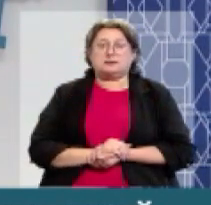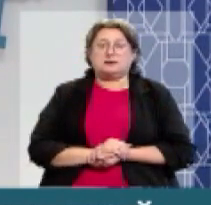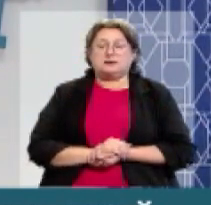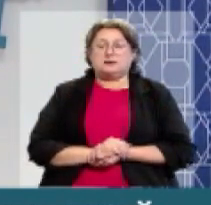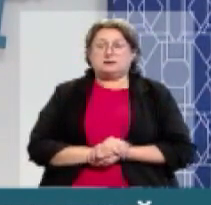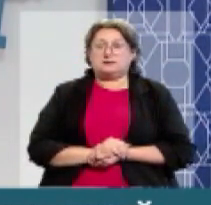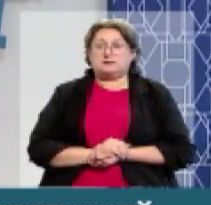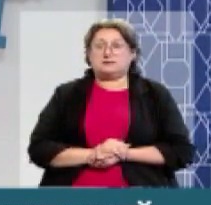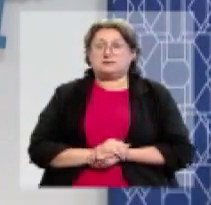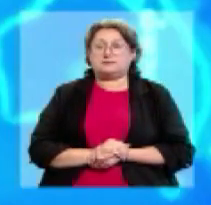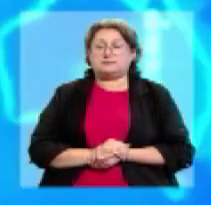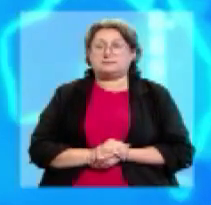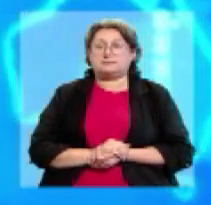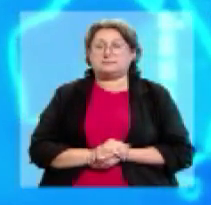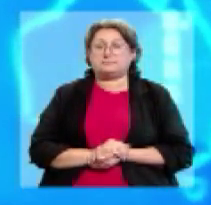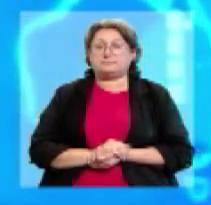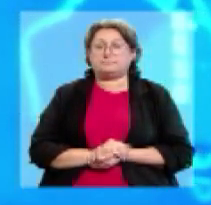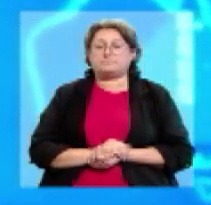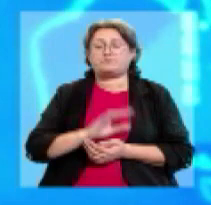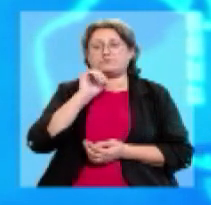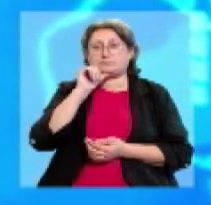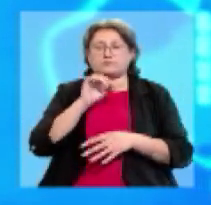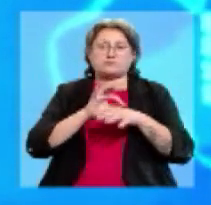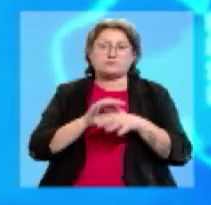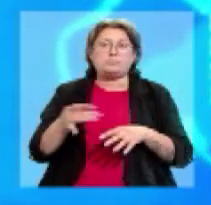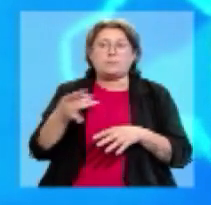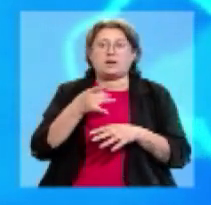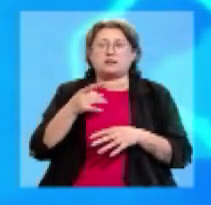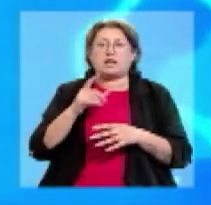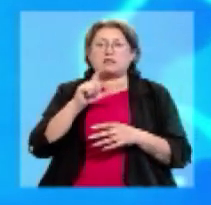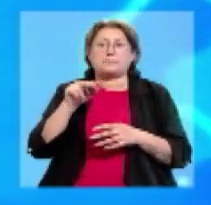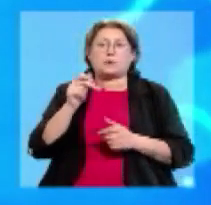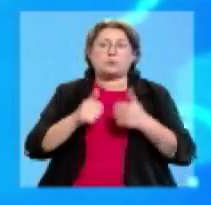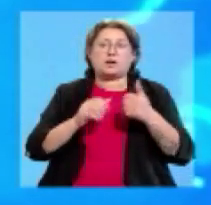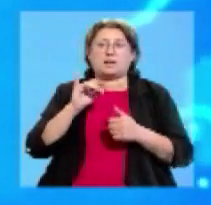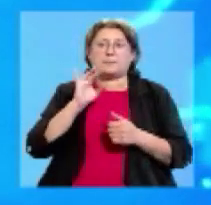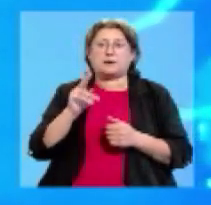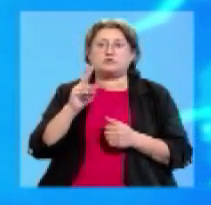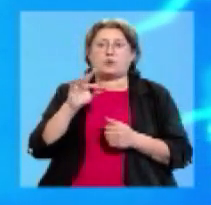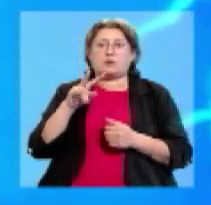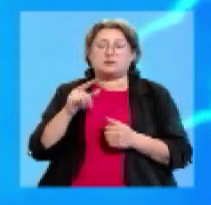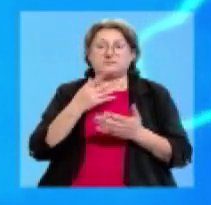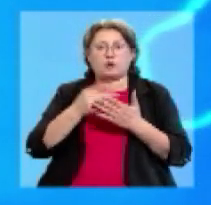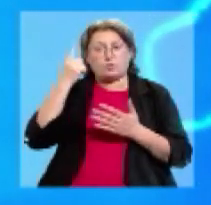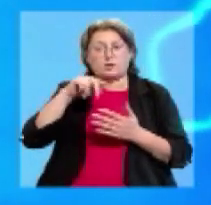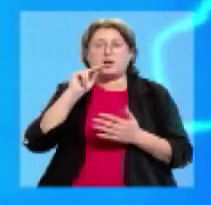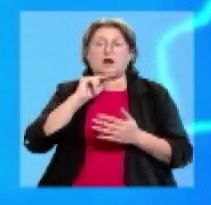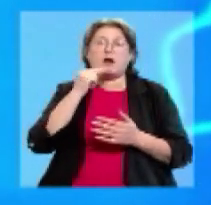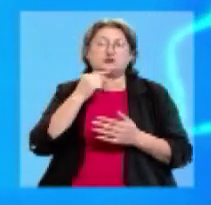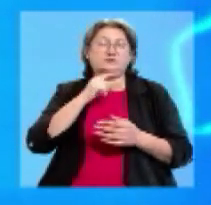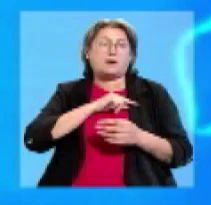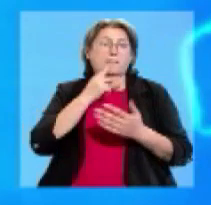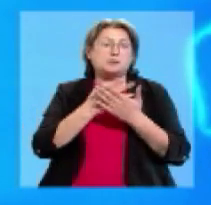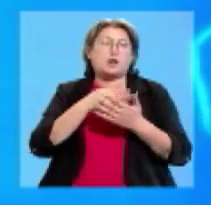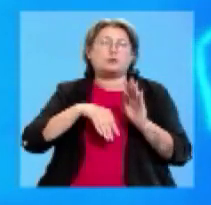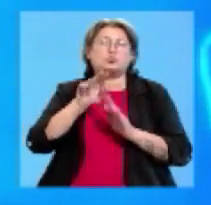Руденко, телеканал Костанай. В Костанае прошел региональный этап конкурса «Енбек Жолы». Свои умения и качества показали